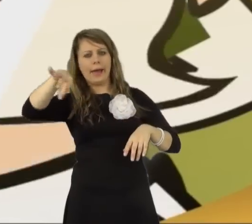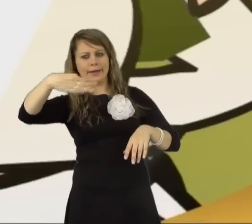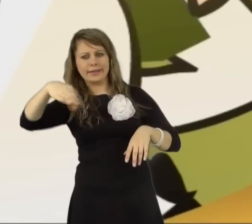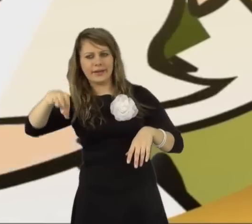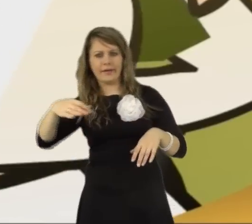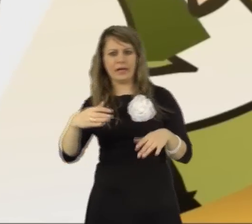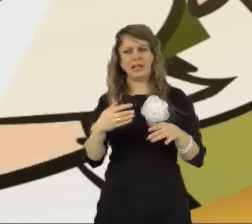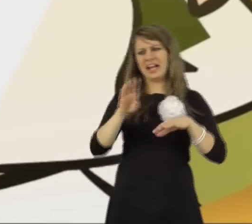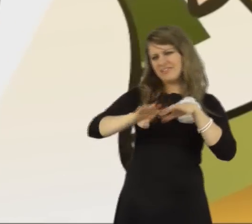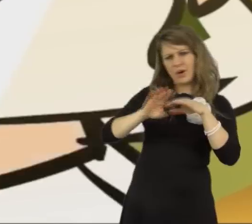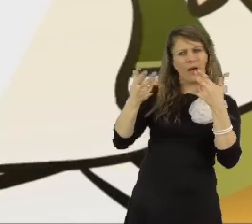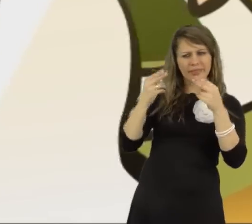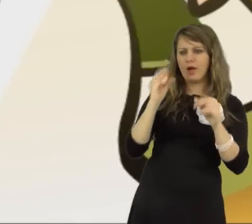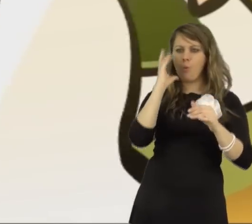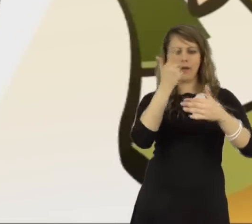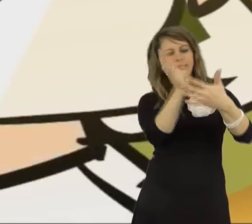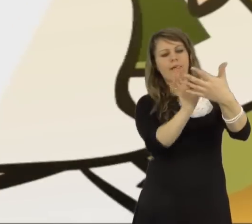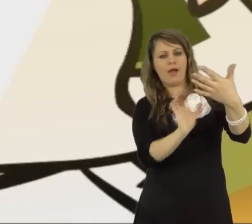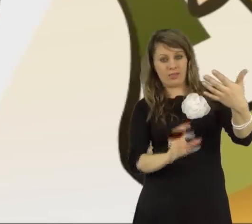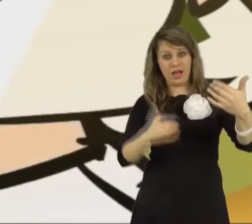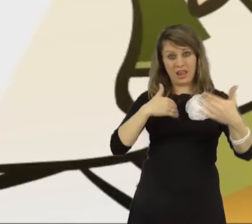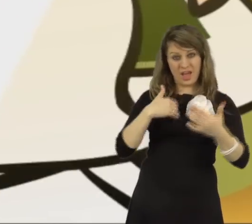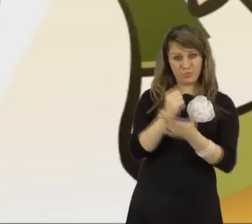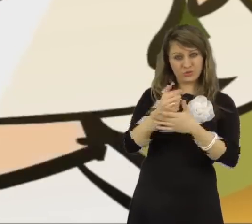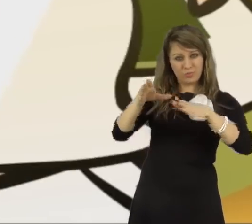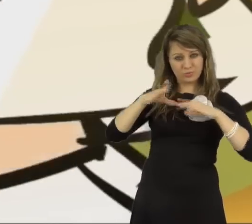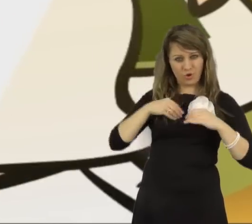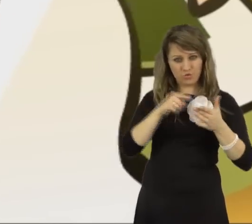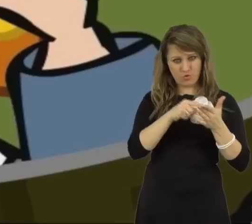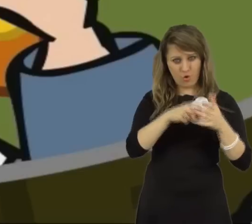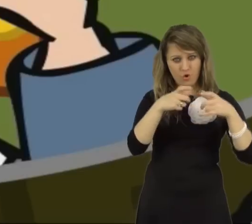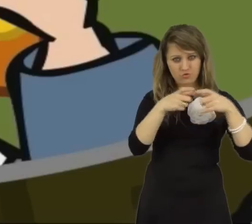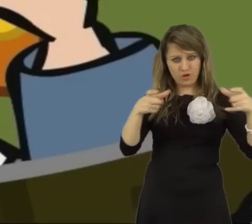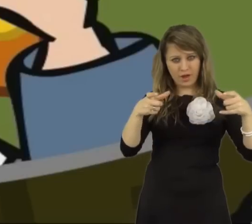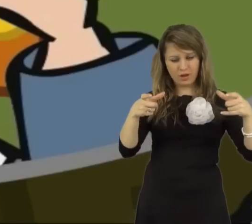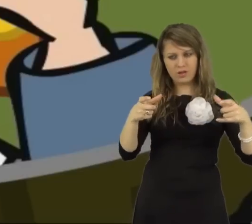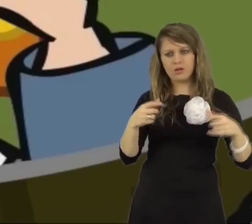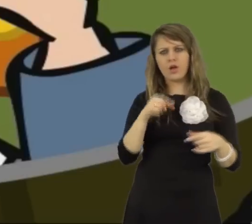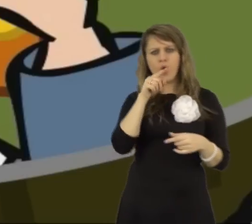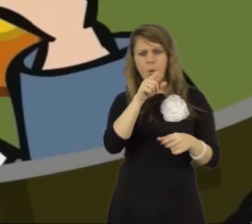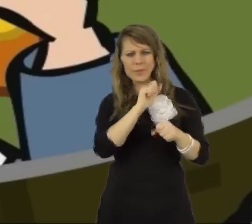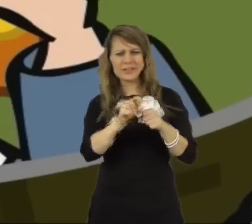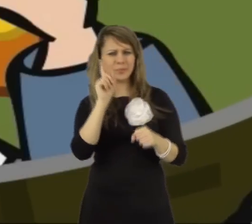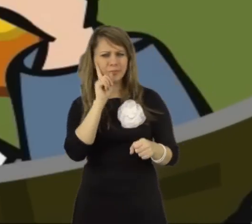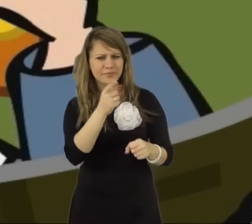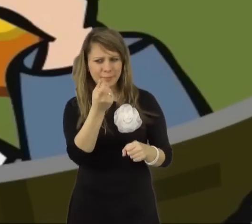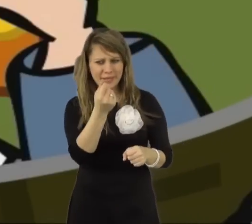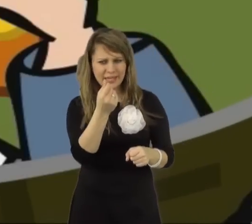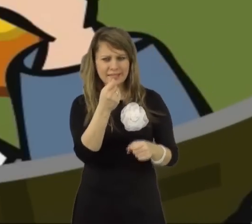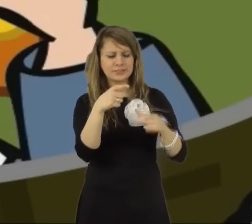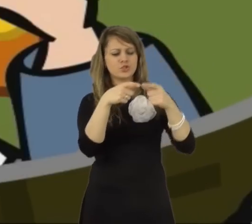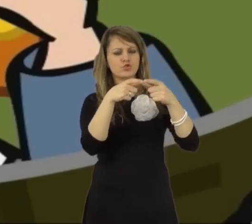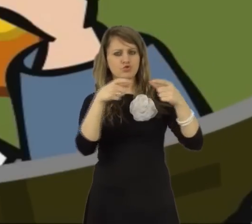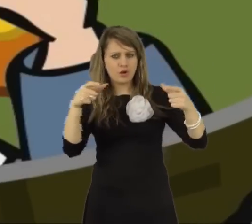ładna i w ogóle, ale czy ja muszę przyjąć to coś zamiast prawdziwych pieniędzy? Ależ to są prawdziwe pieniądze. Czek